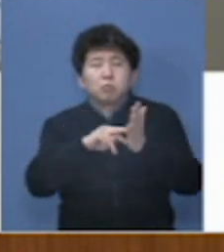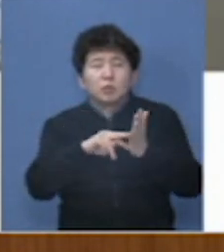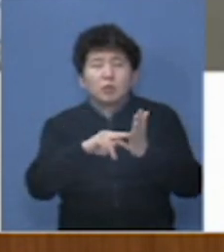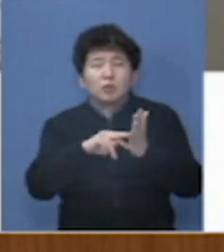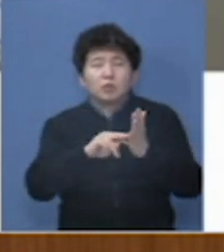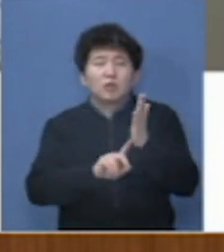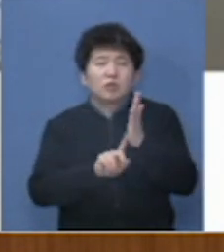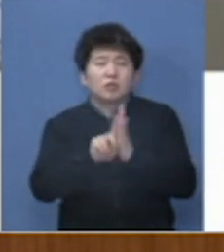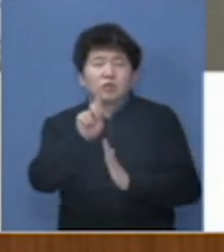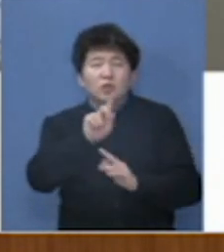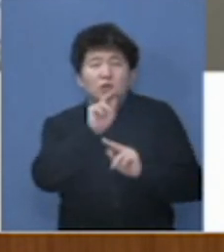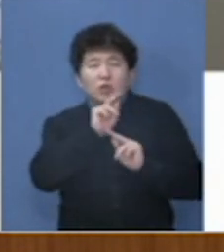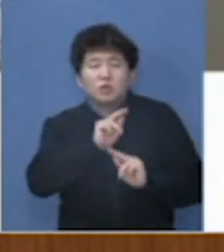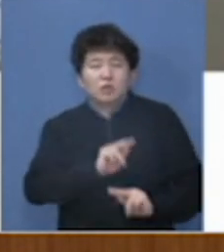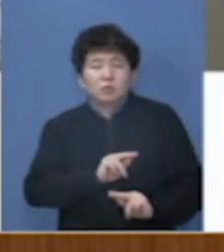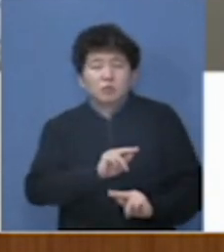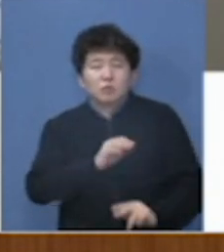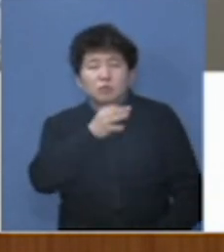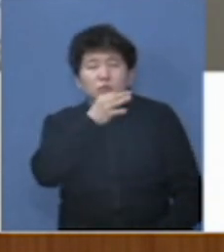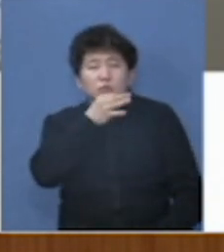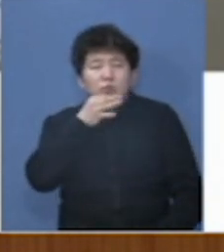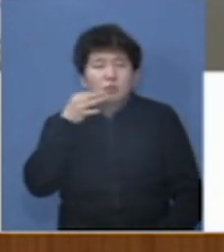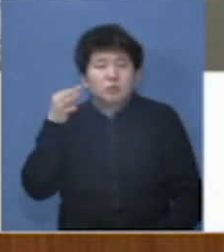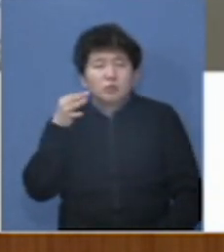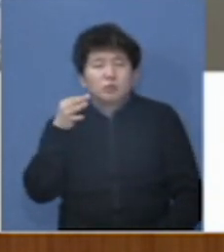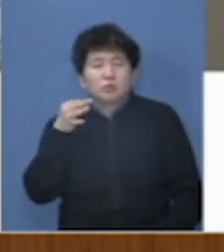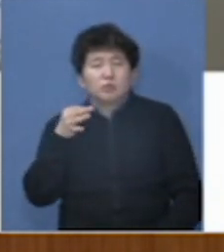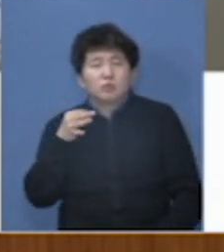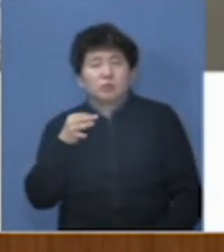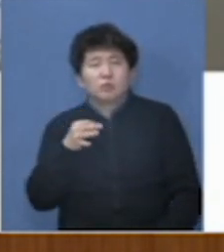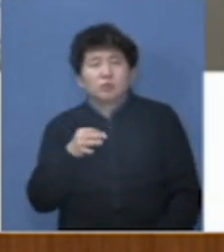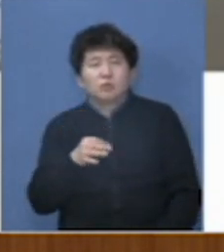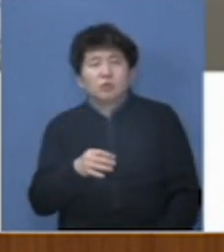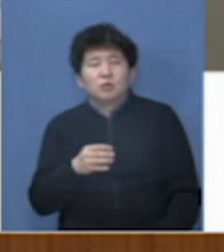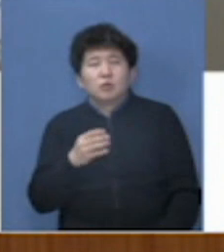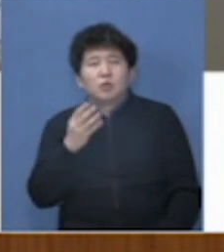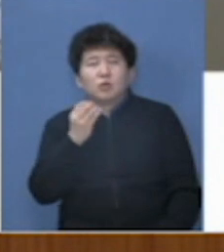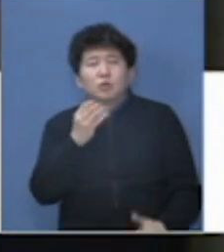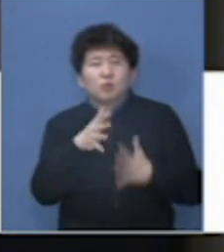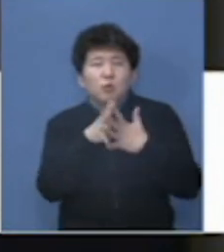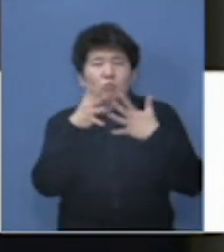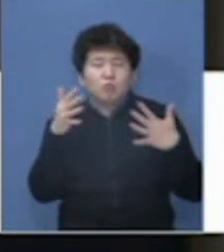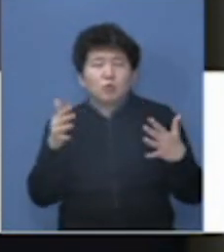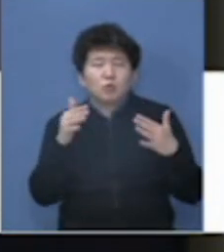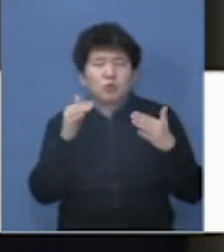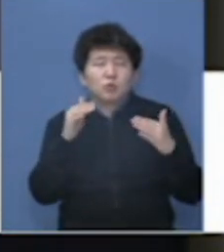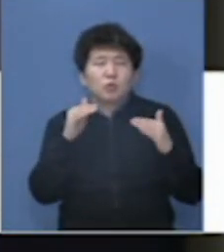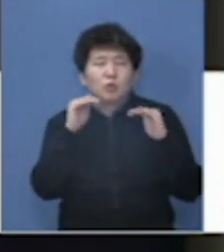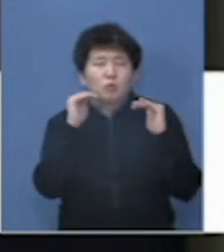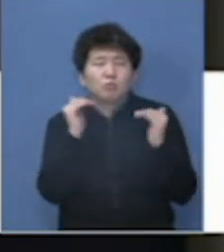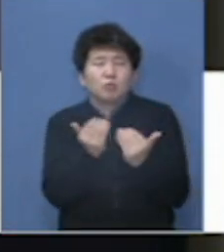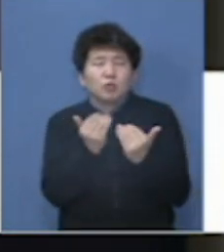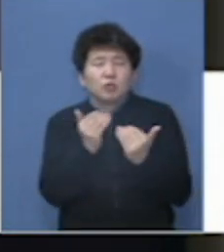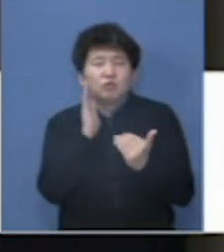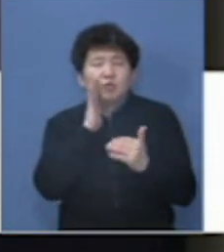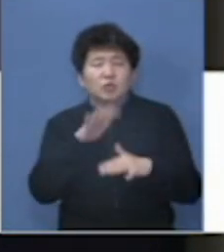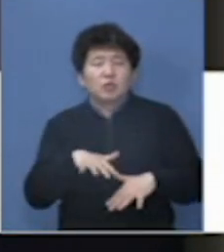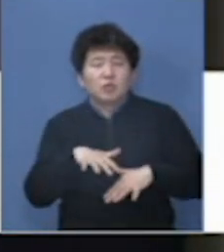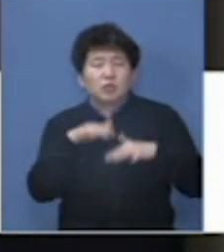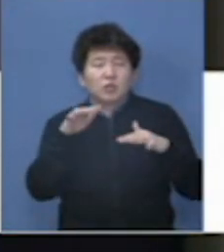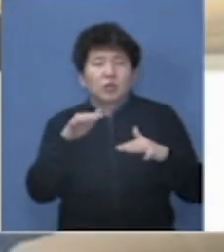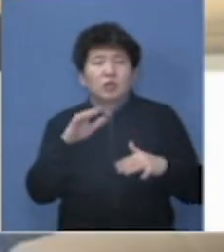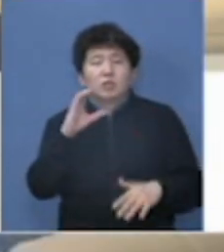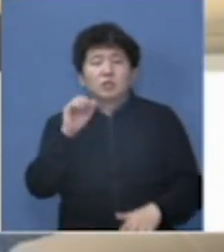начать работу по заблаговременно, по еще большей минимизации этих паводков. К примеру, в селе Соловьево района